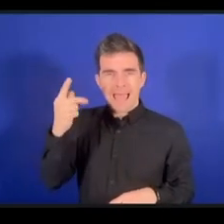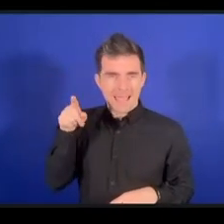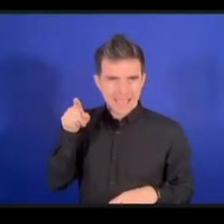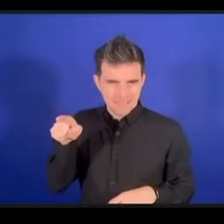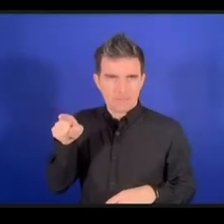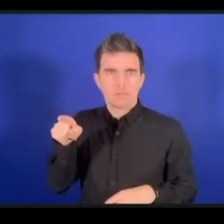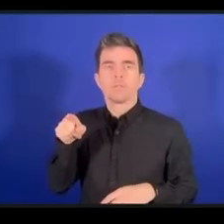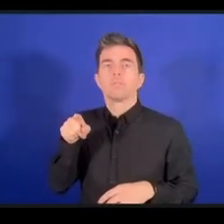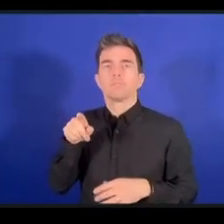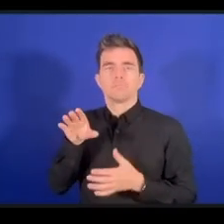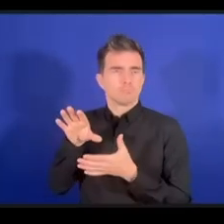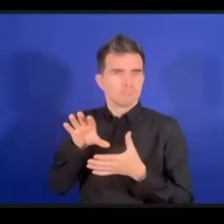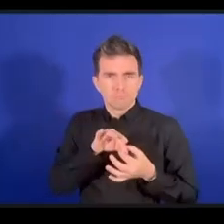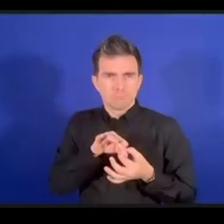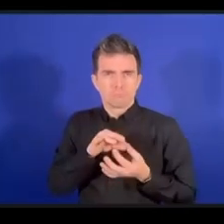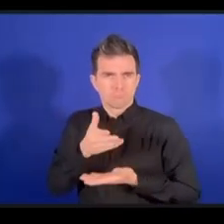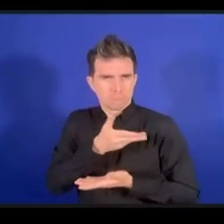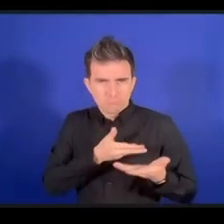这个事情。